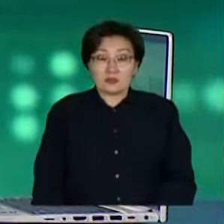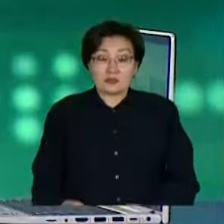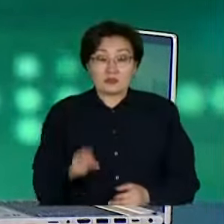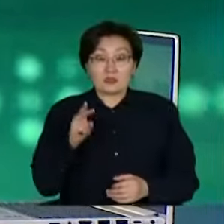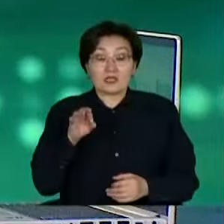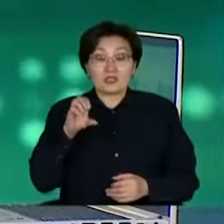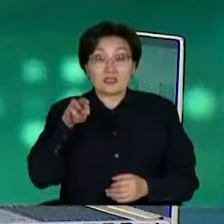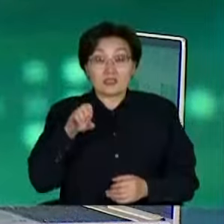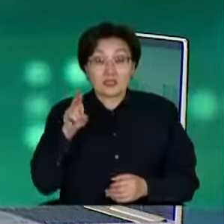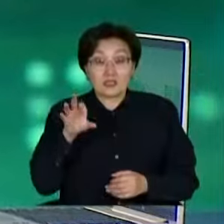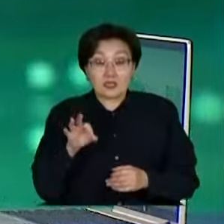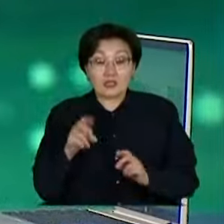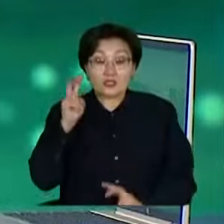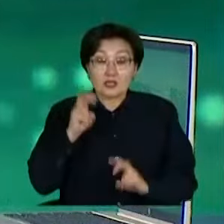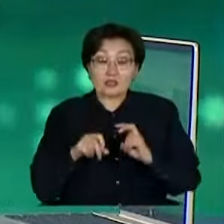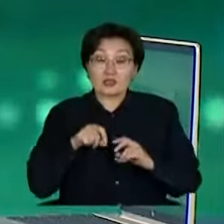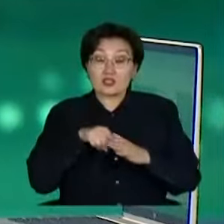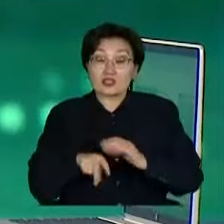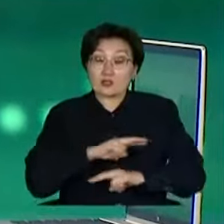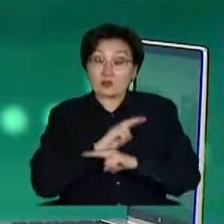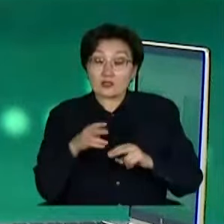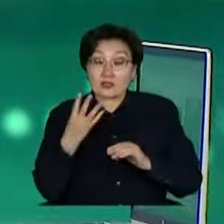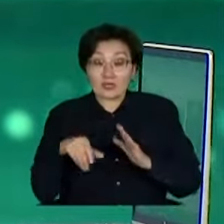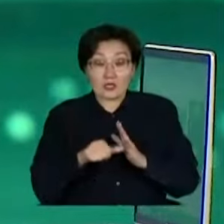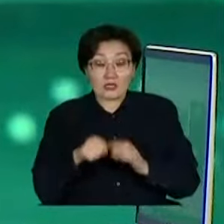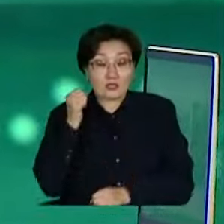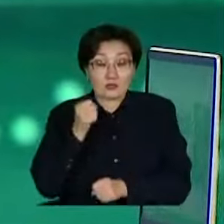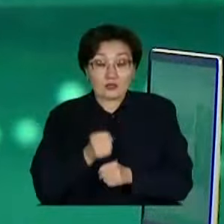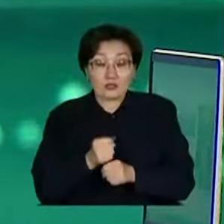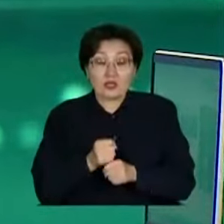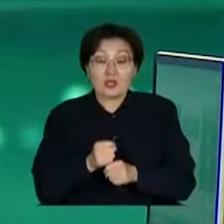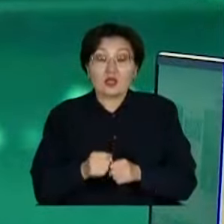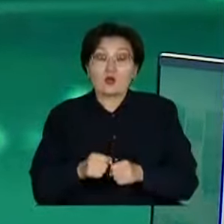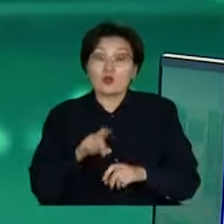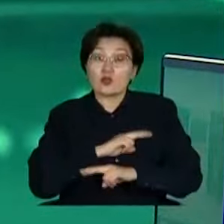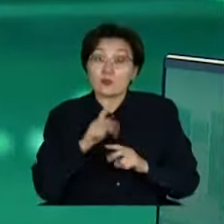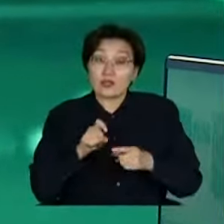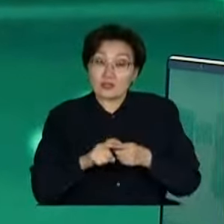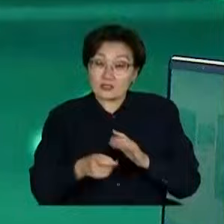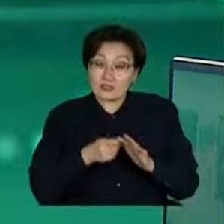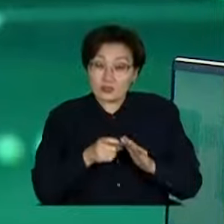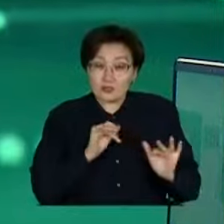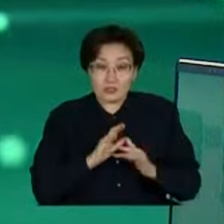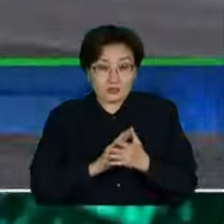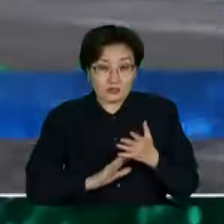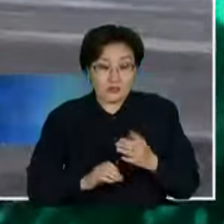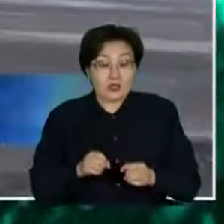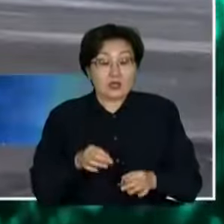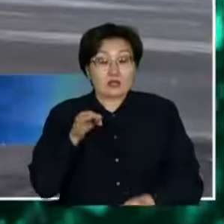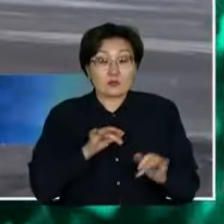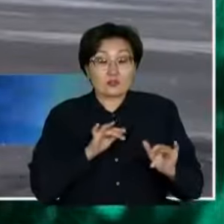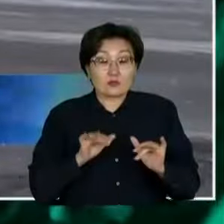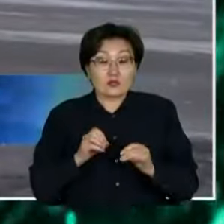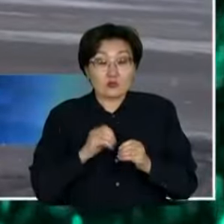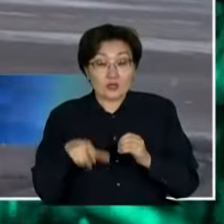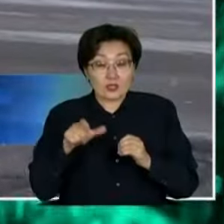Костенко шахтасында қаза тапқан 46 кеншінің өліміне қатысты тергеу жалғасып жатыр. Қылмыстық іс бойынша 10 адам күдікті деп